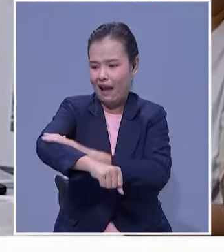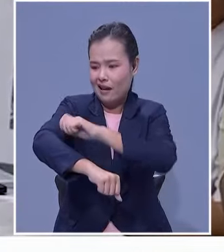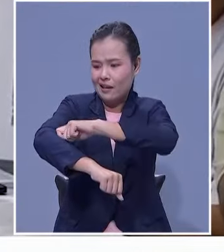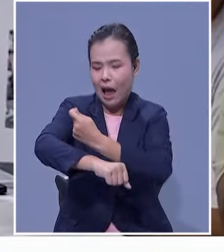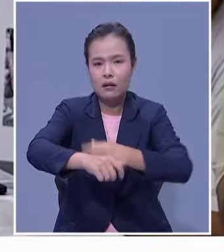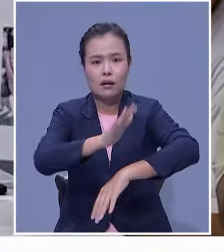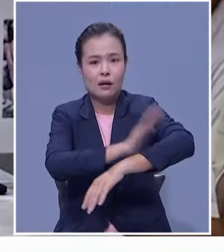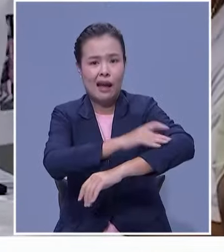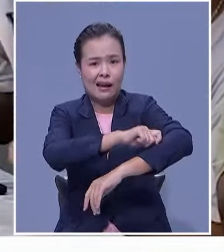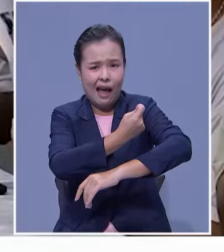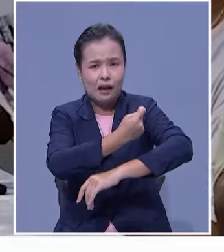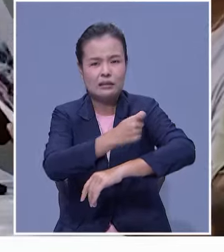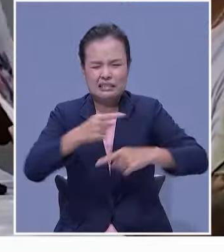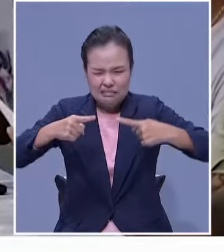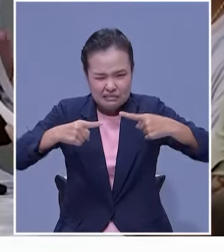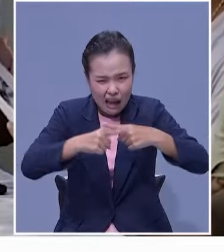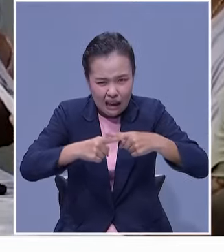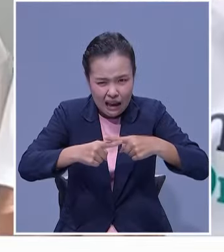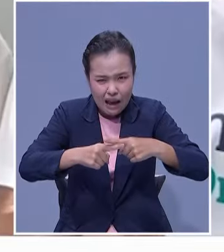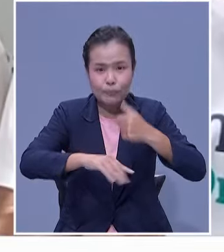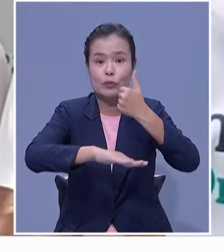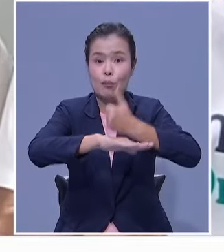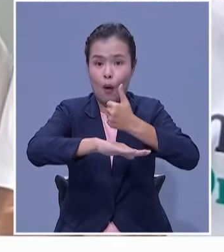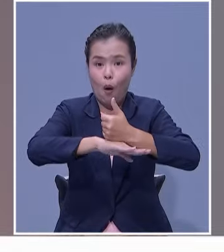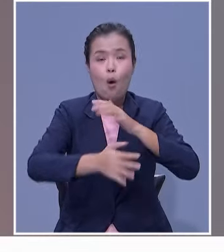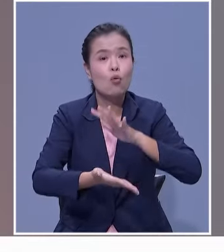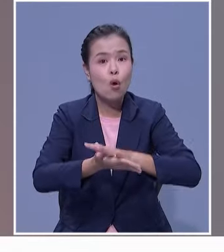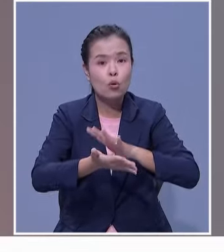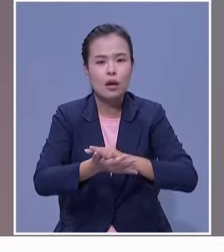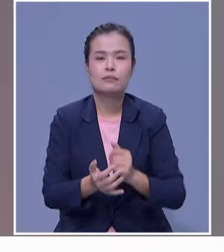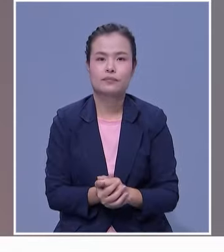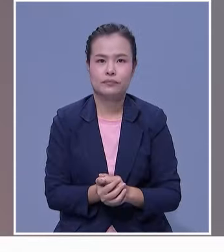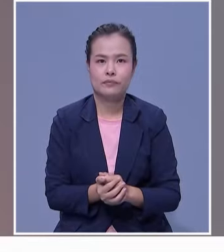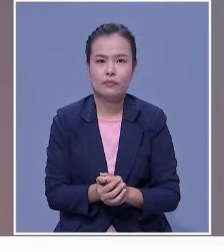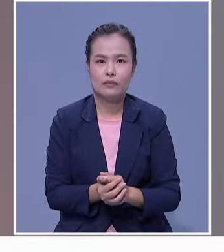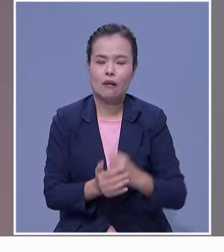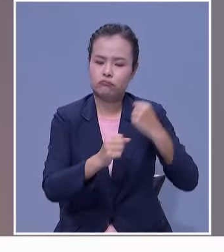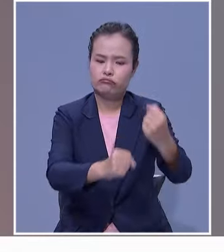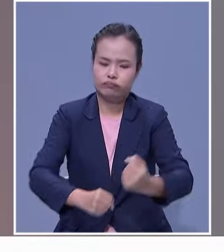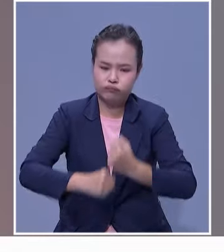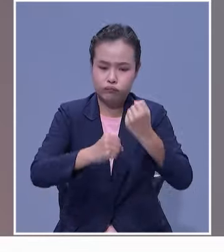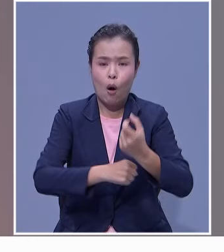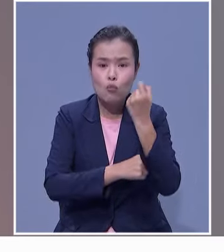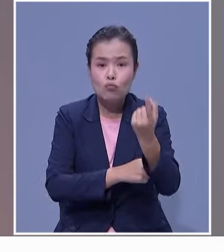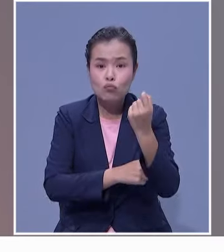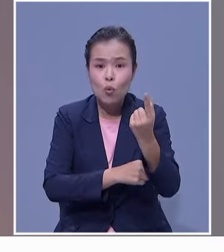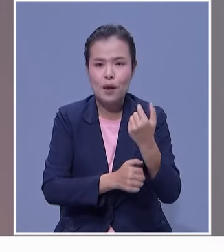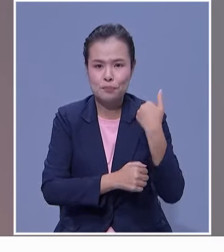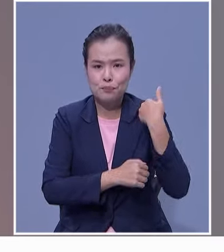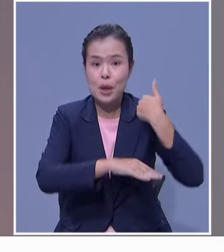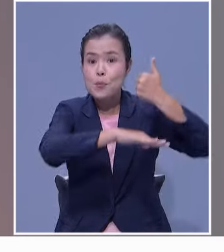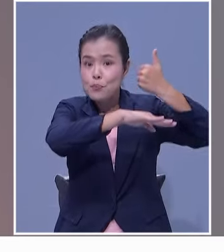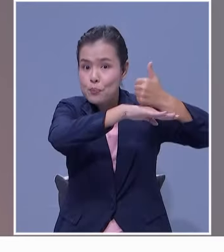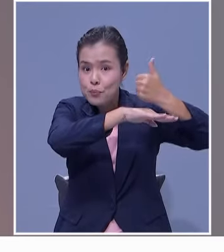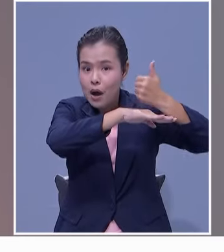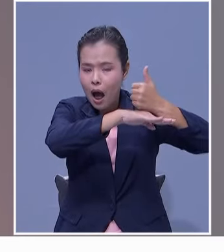ได้รับบาดเจ็บสาหัสนะครับทางผอ.โรงเรียนบอกว่าสาเหตุที่ต้องให้น้องทำความสะอาดเร่งด่วนเพราะจะมีผู้บริห